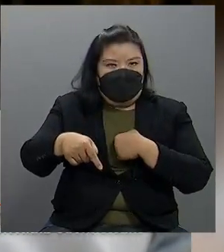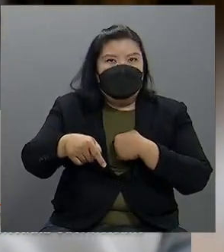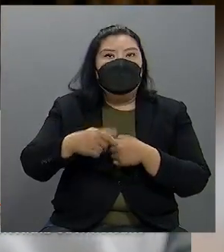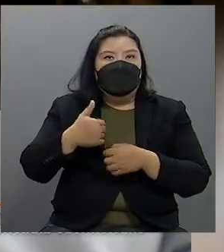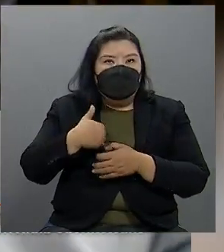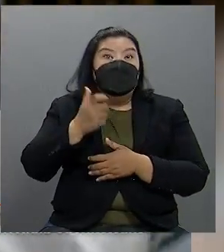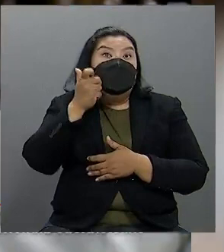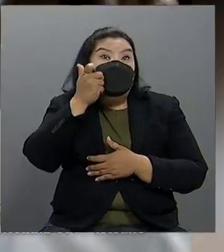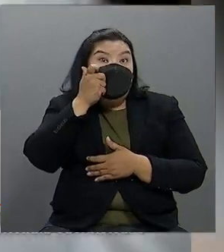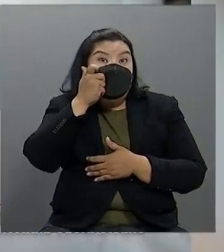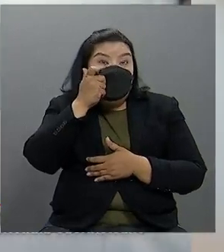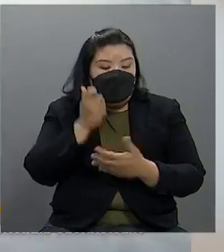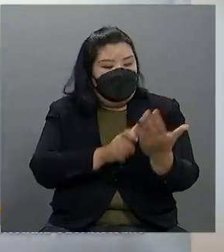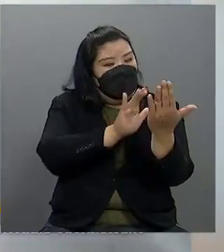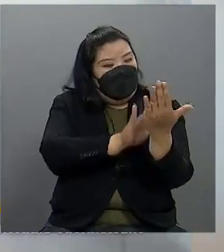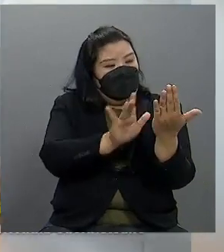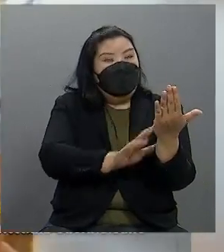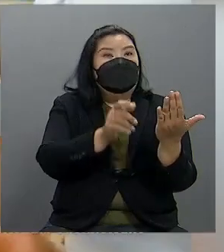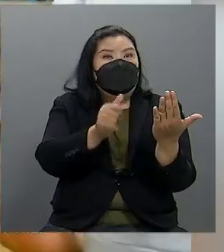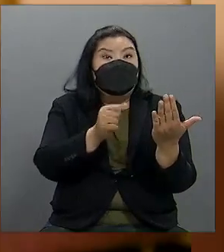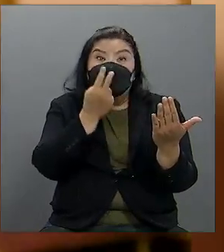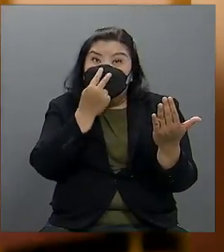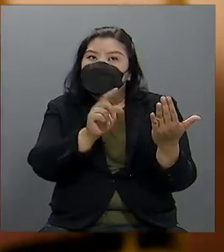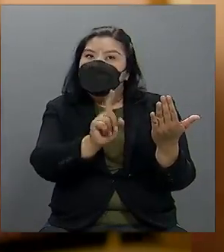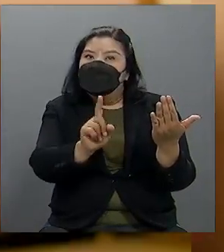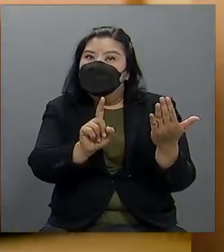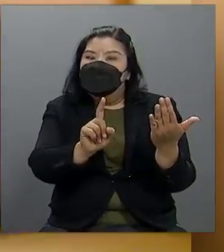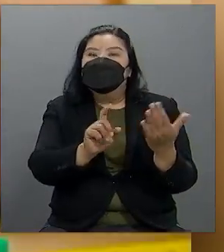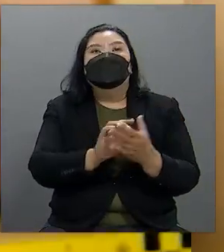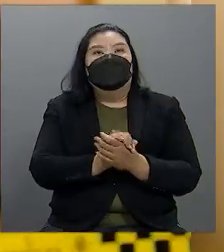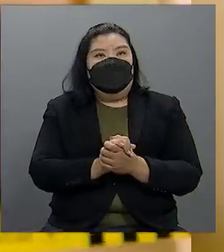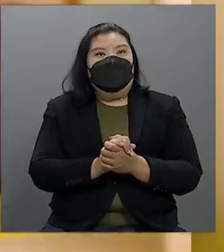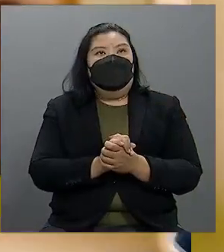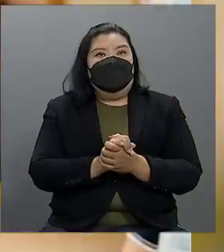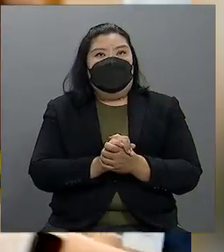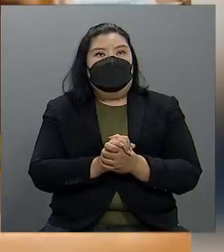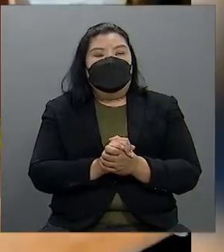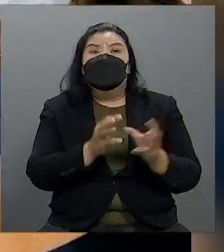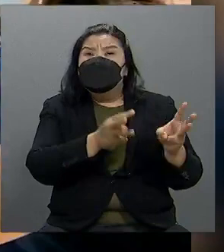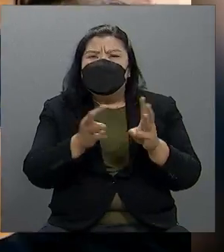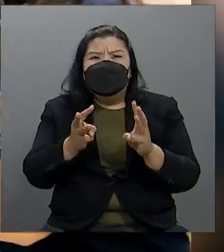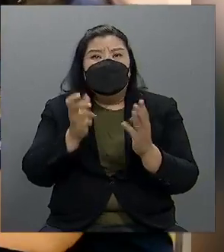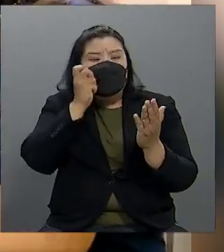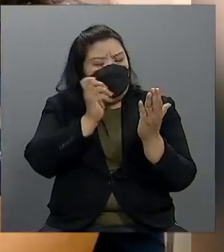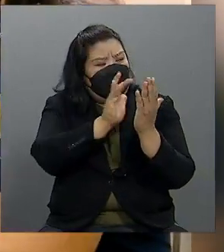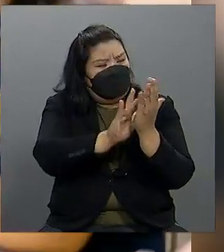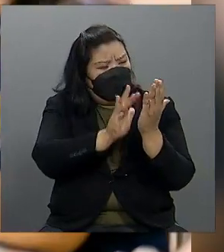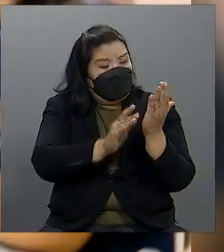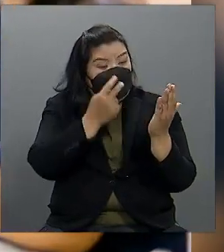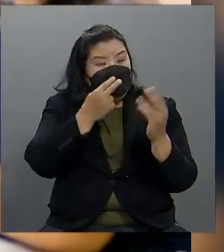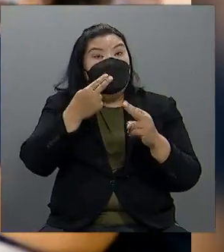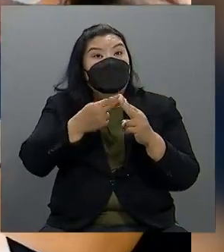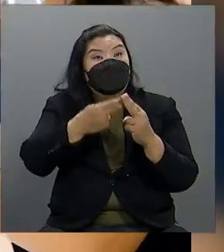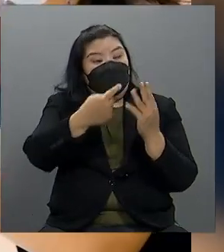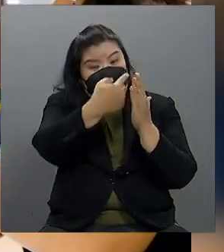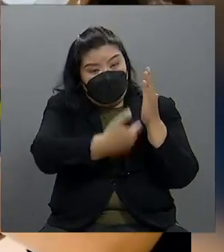ยนะคะเดี๋ยวมาดูหน้าตากันนะคะในการใช้งานกันสำหรับหน้าตาแอปพลิเคชันนี้นะคะสำหรับสมาร์ทโหวตค่ะ หลังจาก